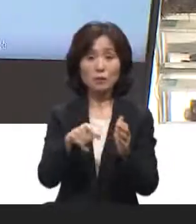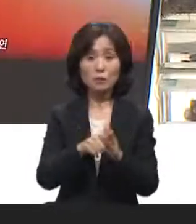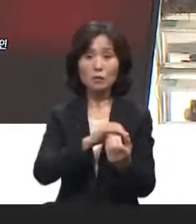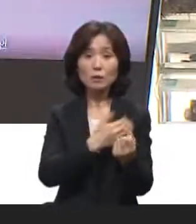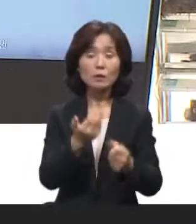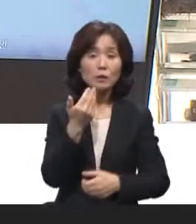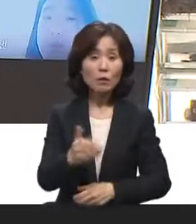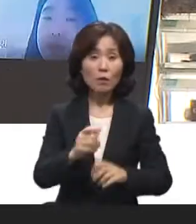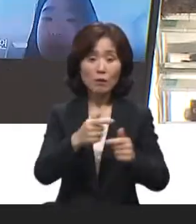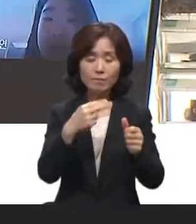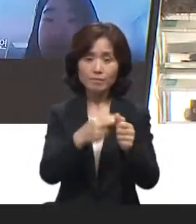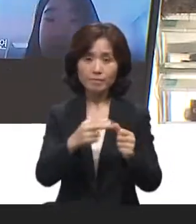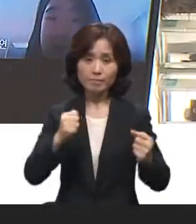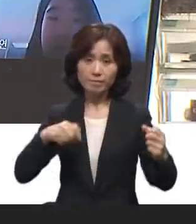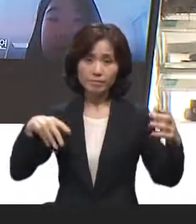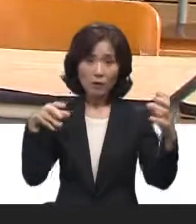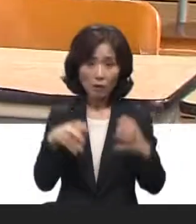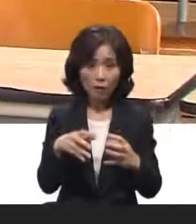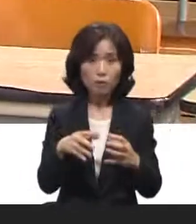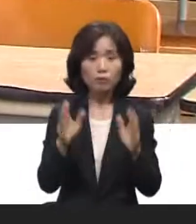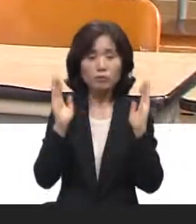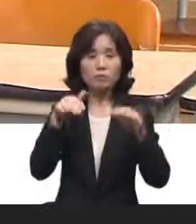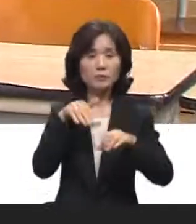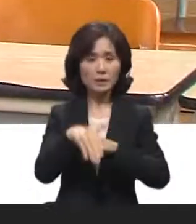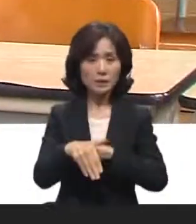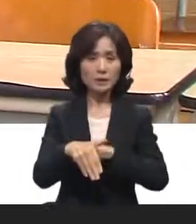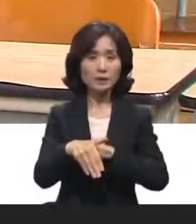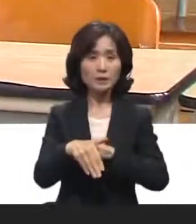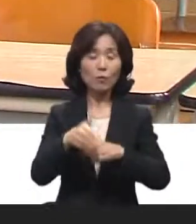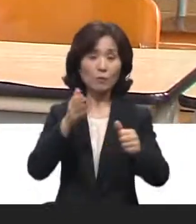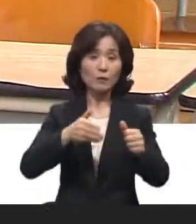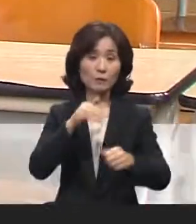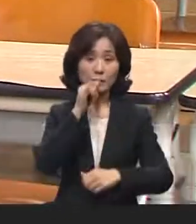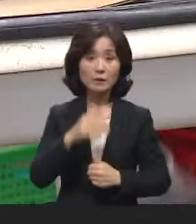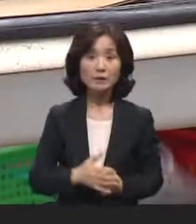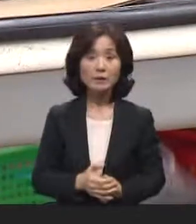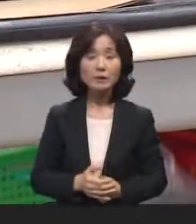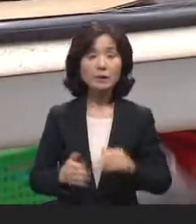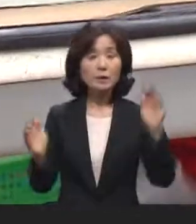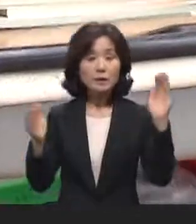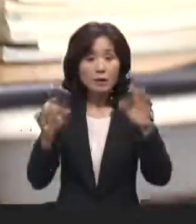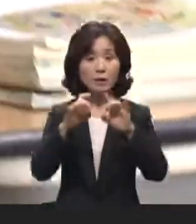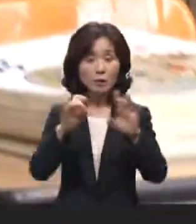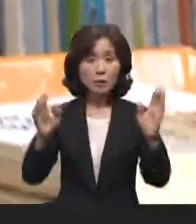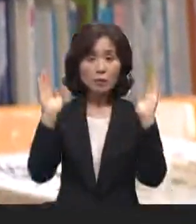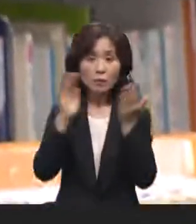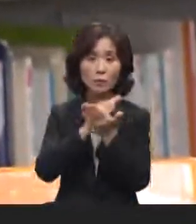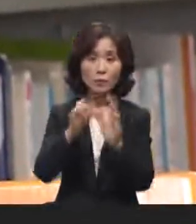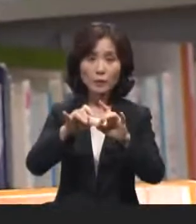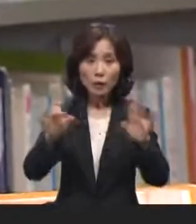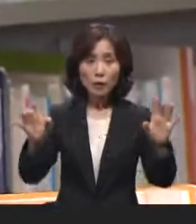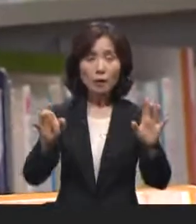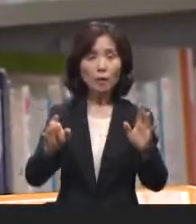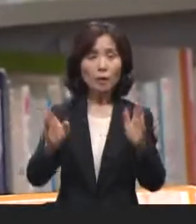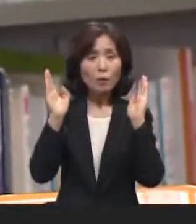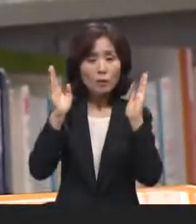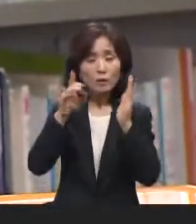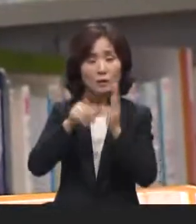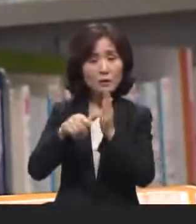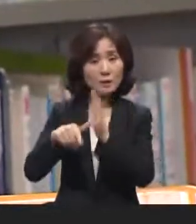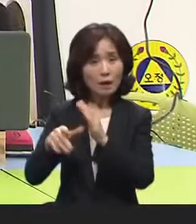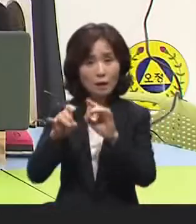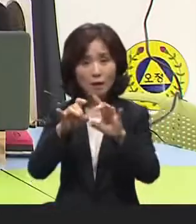여러 교원들이 협력해 수업하는 방식도 권장 하기로 했습니다 학생별 과목별 차시 별로 출석을